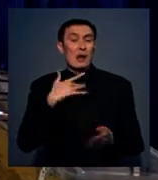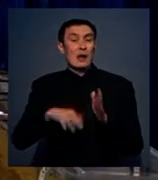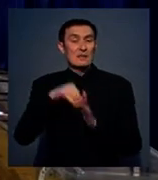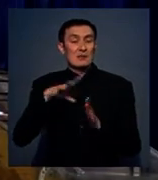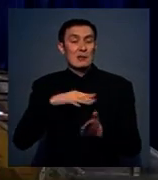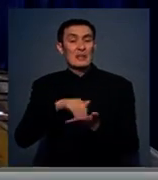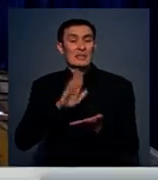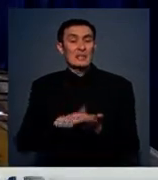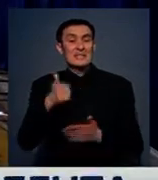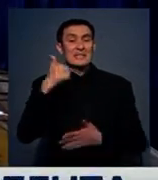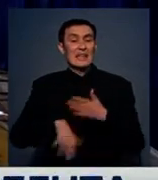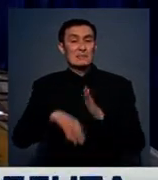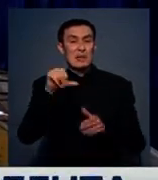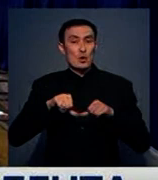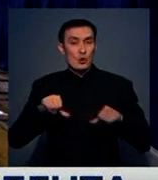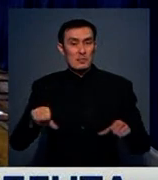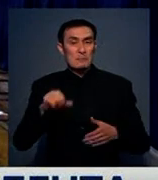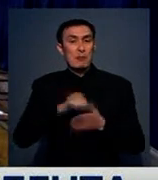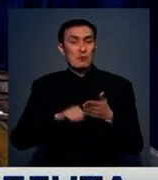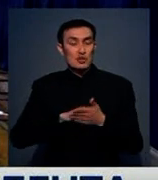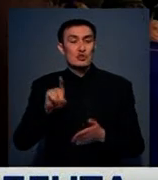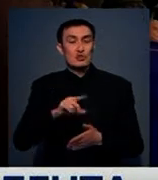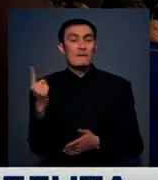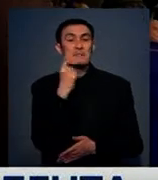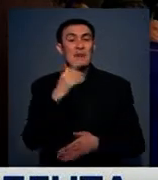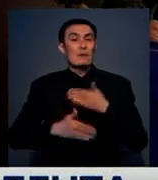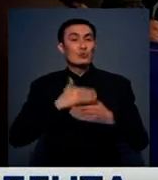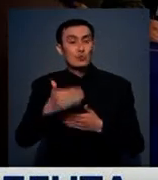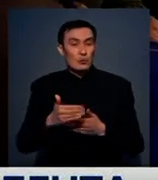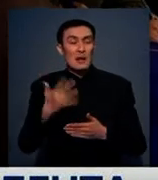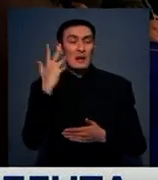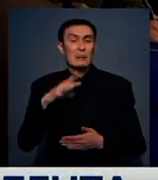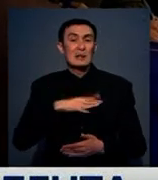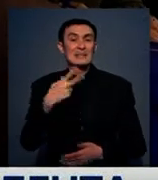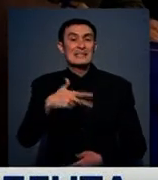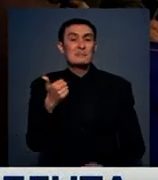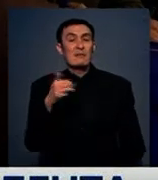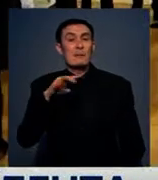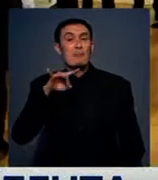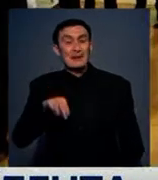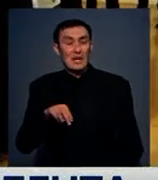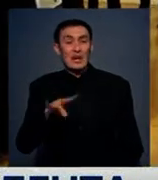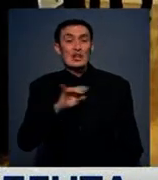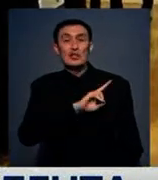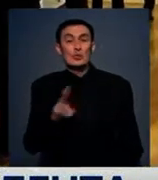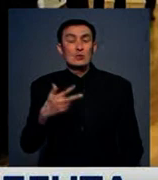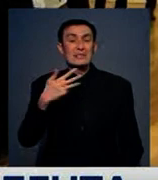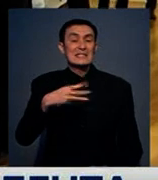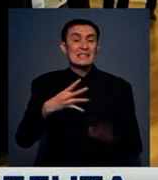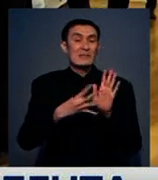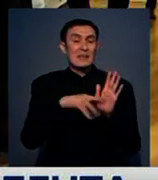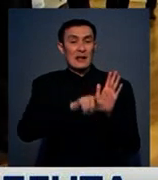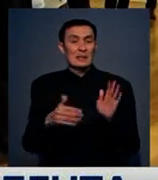было назначено Центральной избирательной комиссией из-за того, что в первом туре выборов, который прошел 31 марта, ни один из